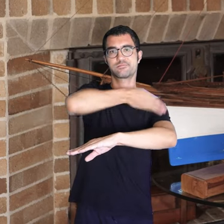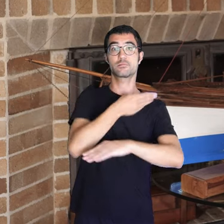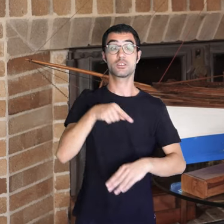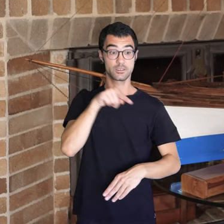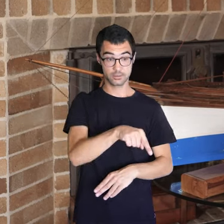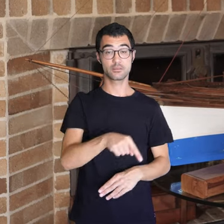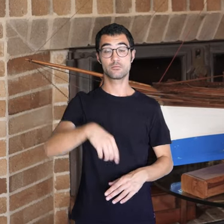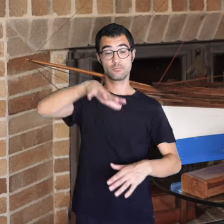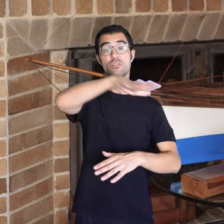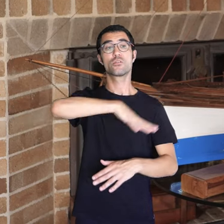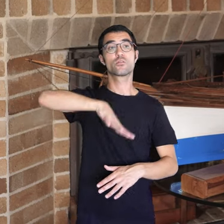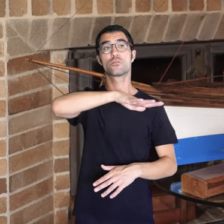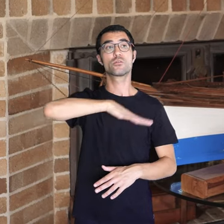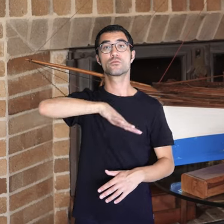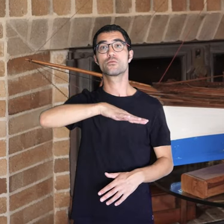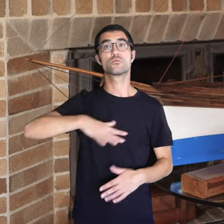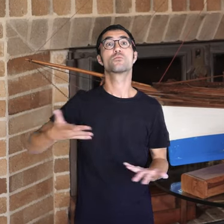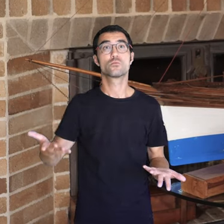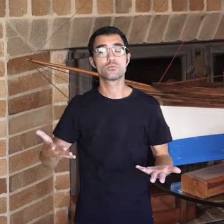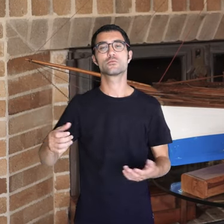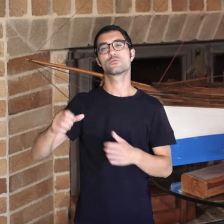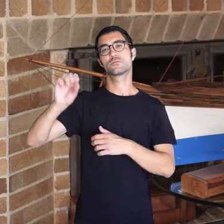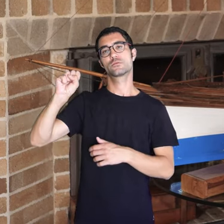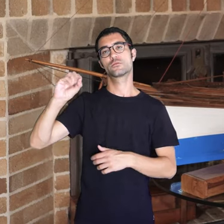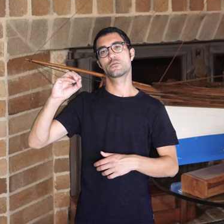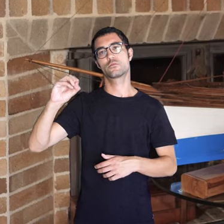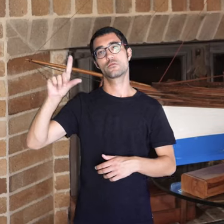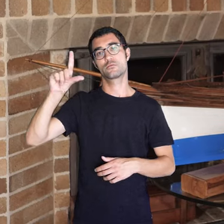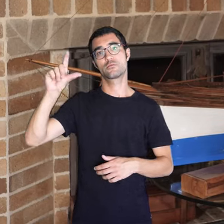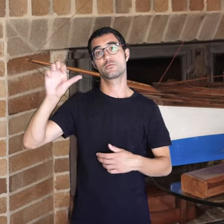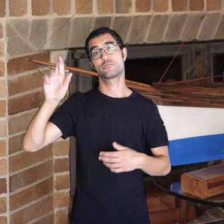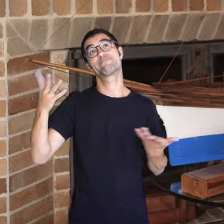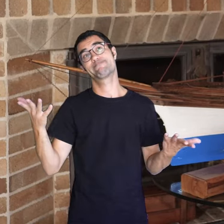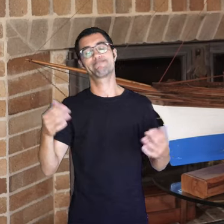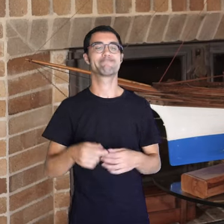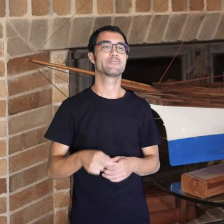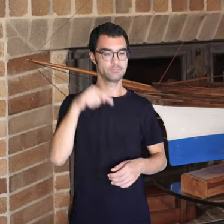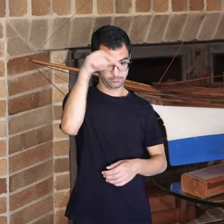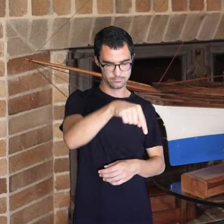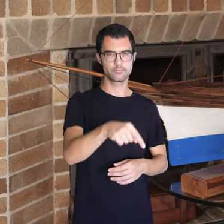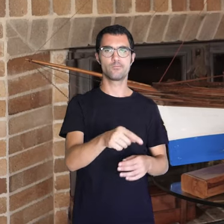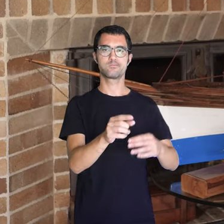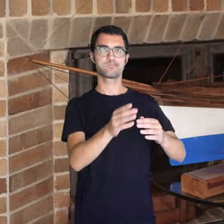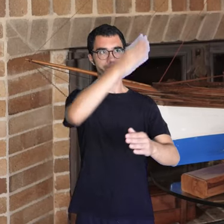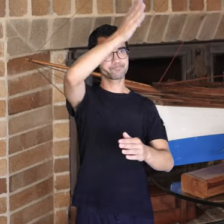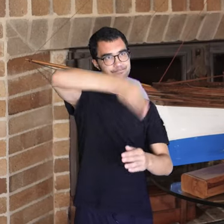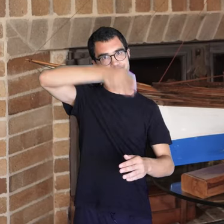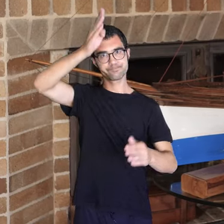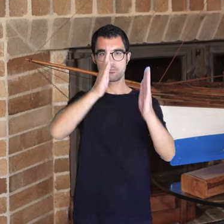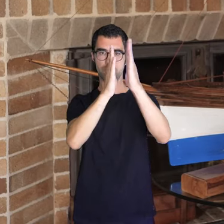Possiblement aquesta serradora fos a Sóller, com a natural, i aquí te feien els